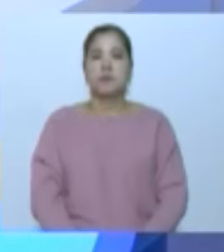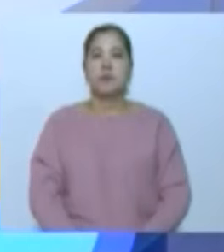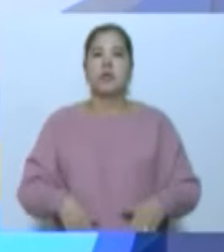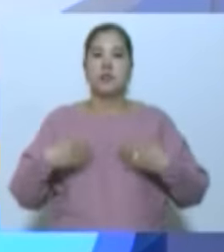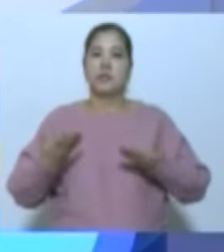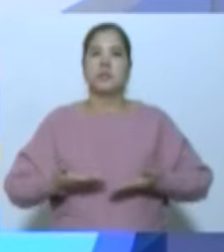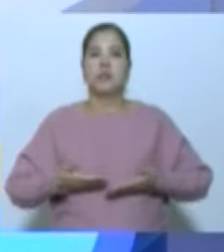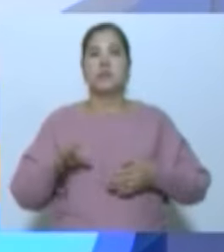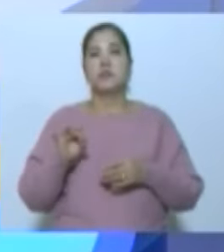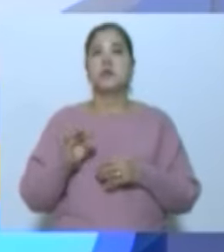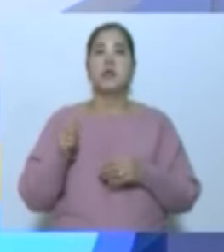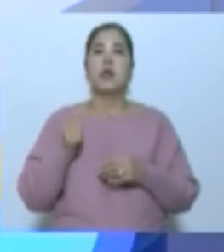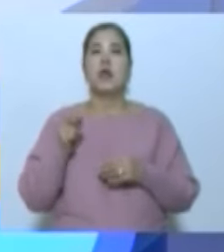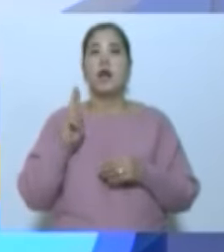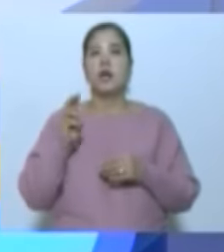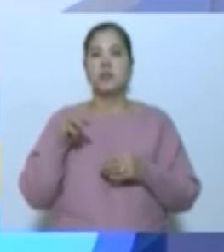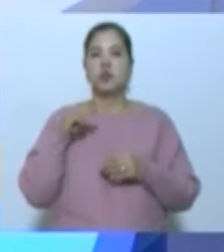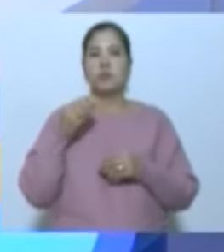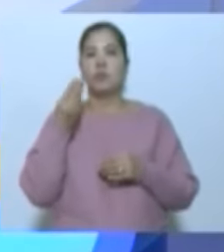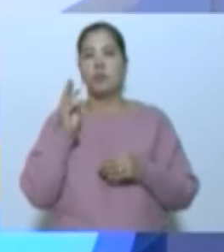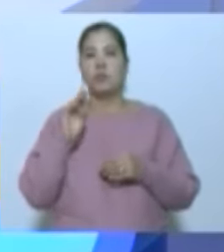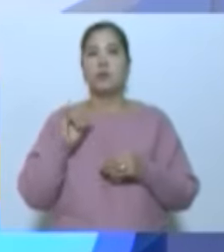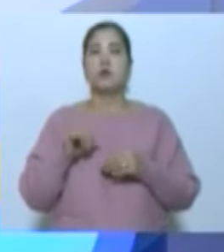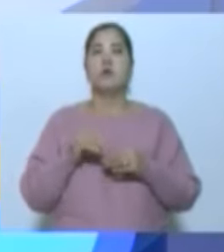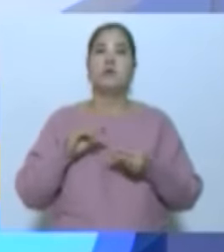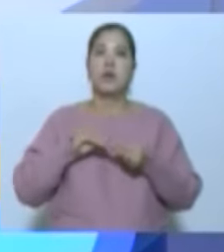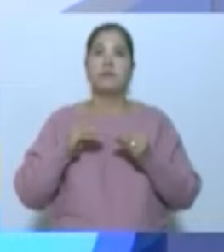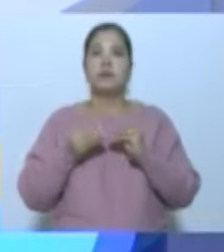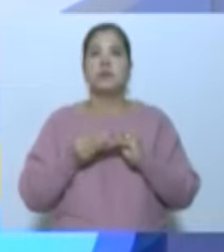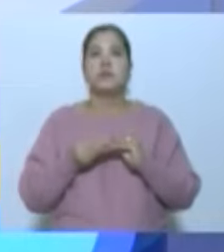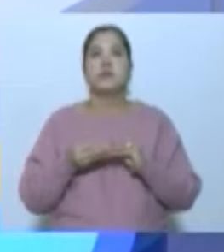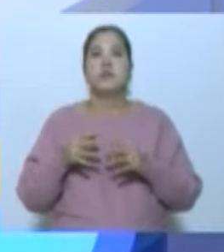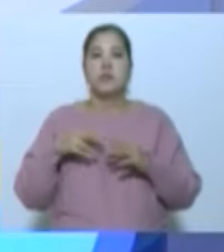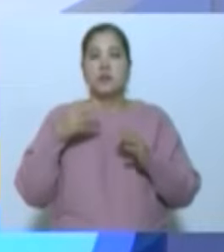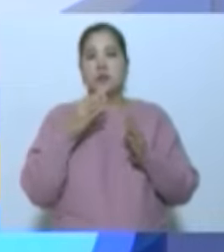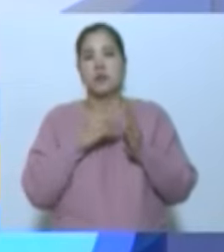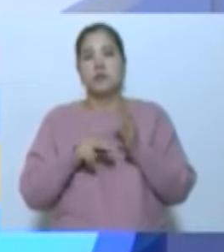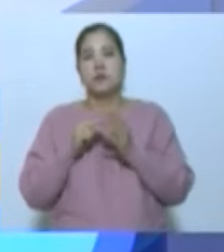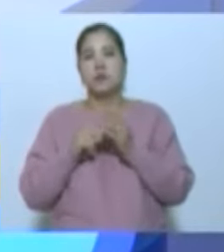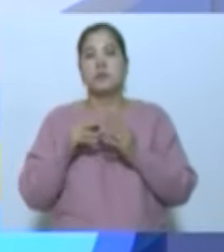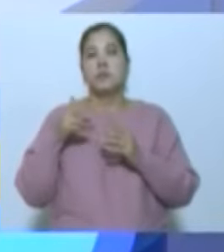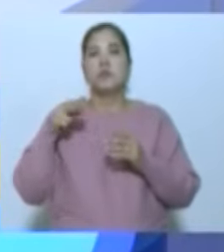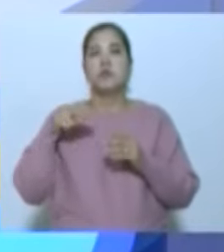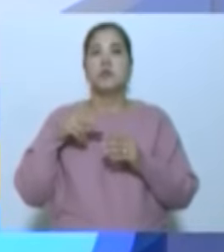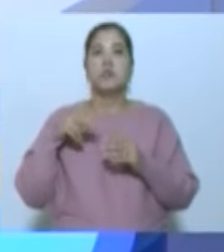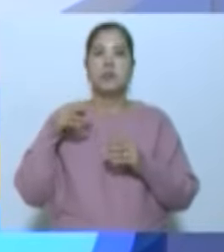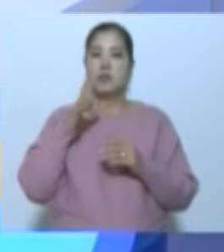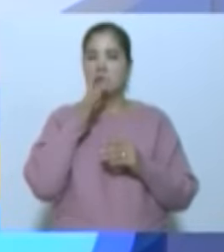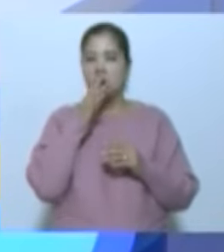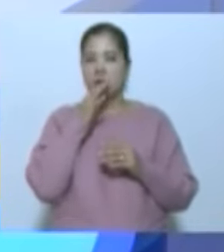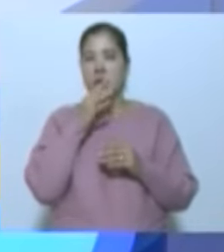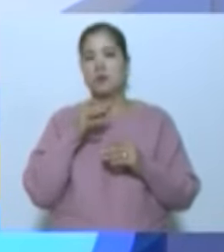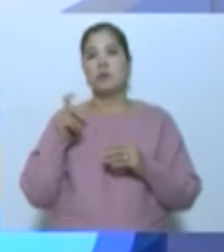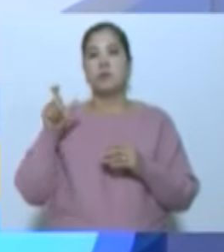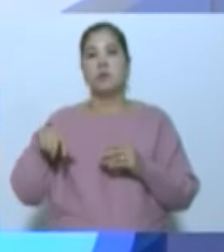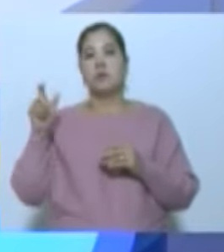Жители села Кшымрау годами не могут решить накопившиеся проблемы в селе с 90-летней историей. Немало вопросов, которые жители Кшымрау